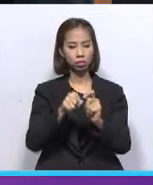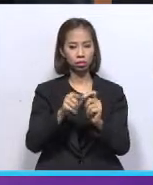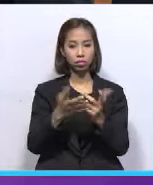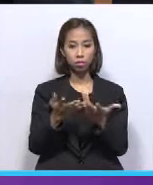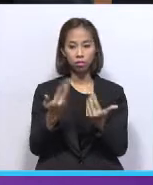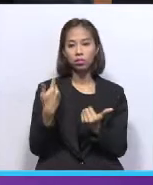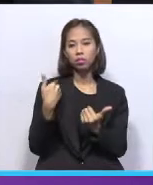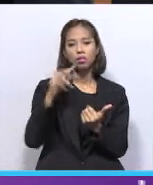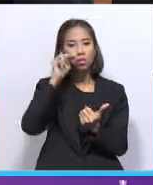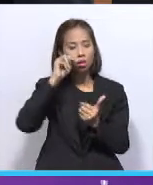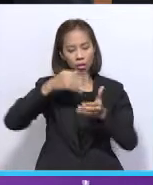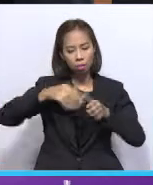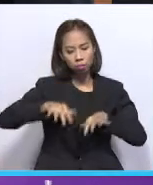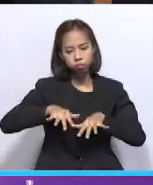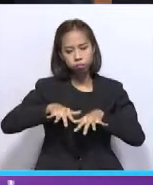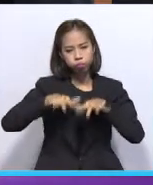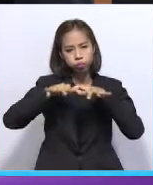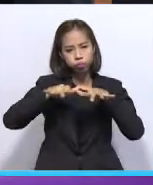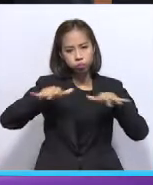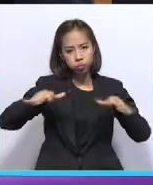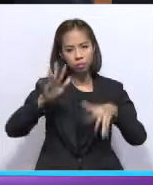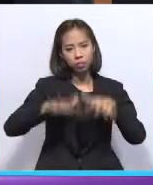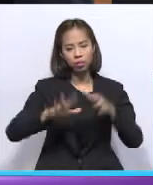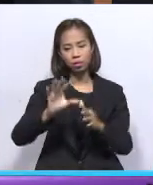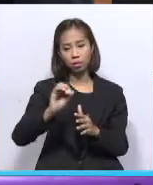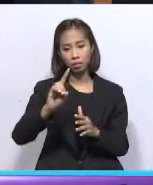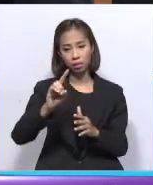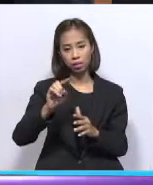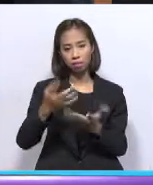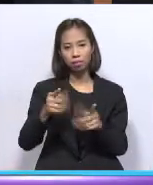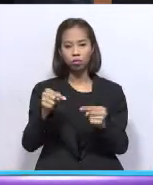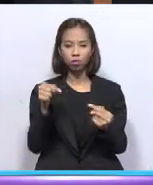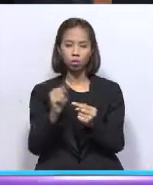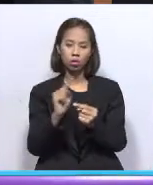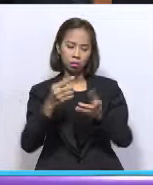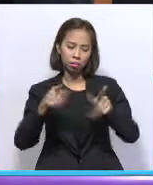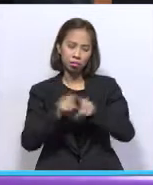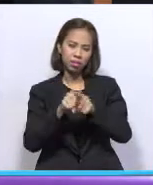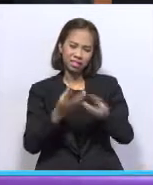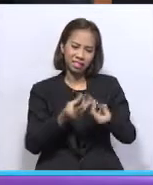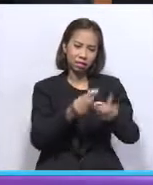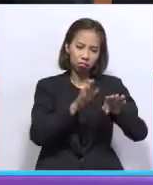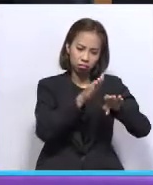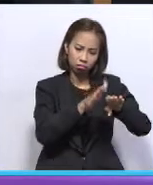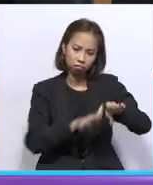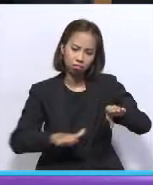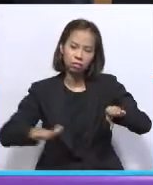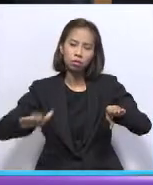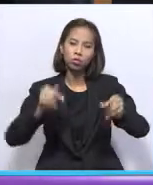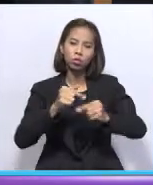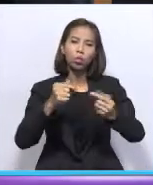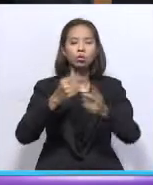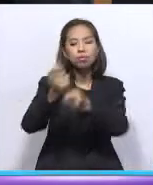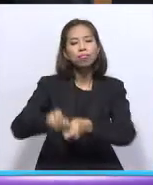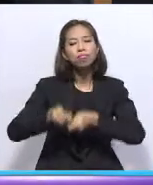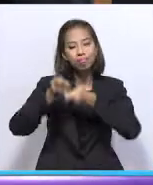ซึ่งเป็นน้ำล้นตลิ่งอยู่ประมาณสัก50เซนติเมตรจะเป็นล้นตลิ่งในพื้นที่ลุ่มต่ำที่เป็นพื้นที่การเกษตรไม่ได้เป็นพื้นที่ชุมชน